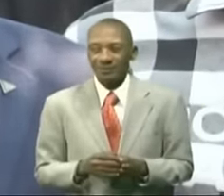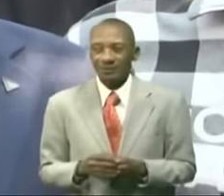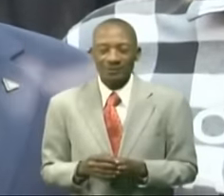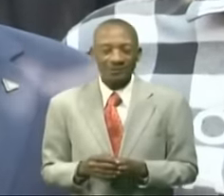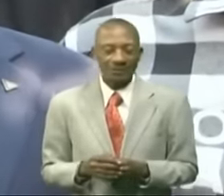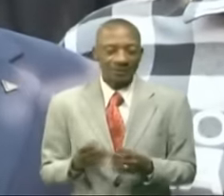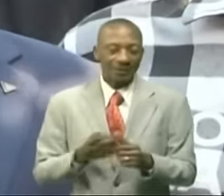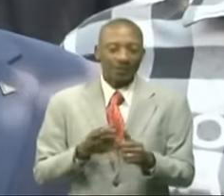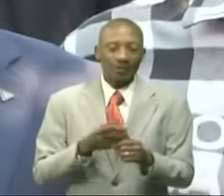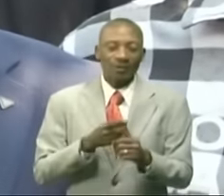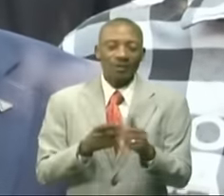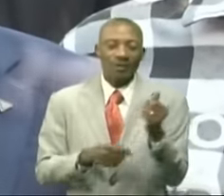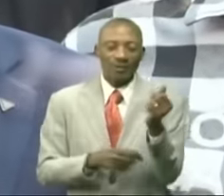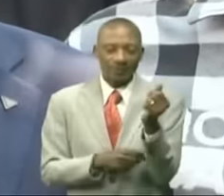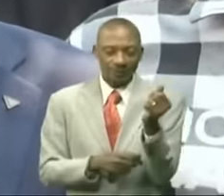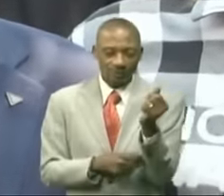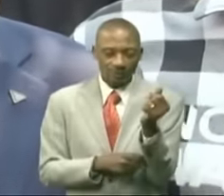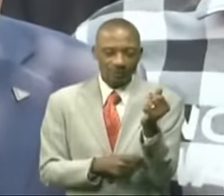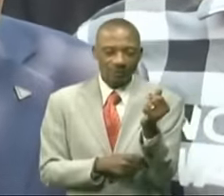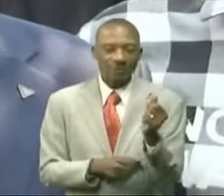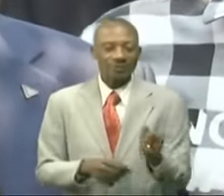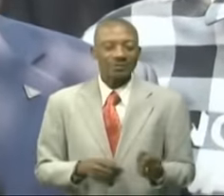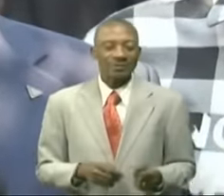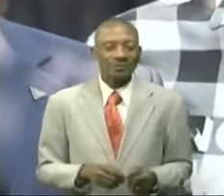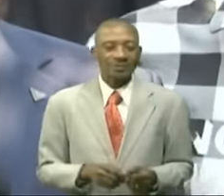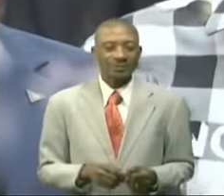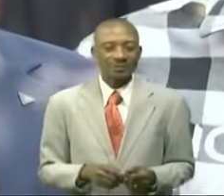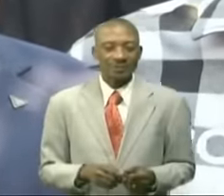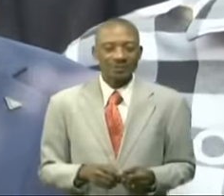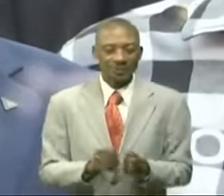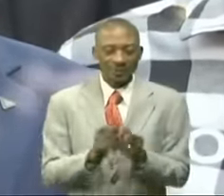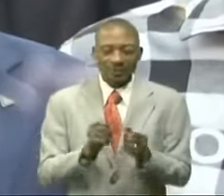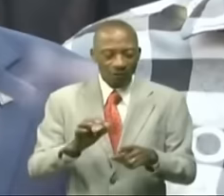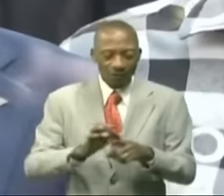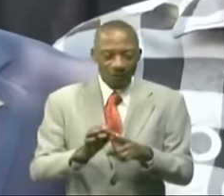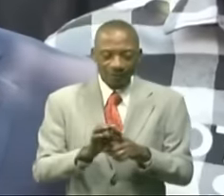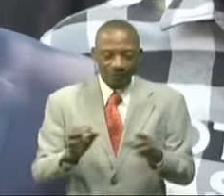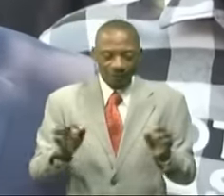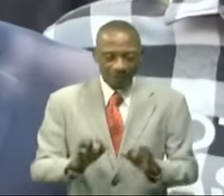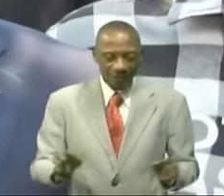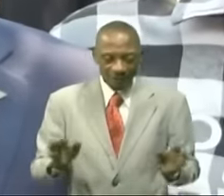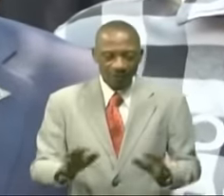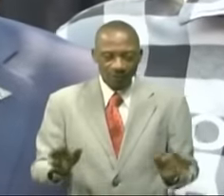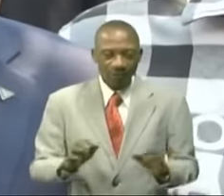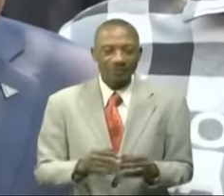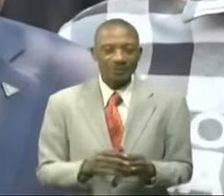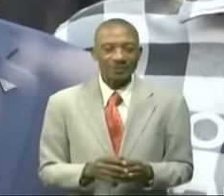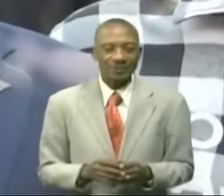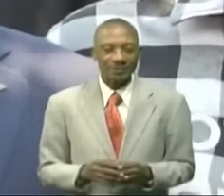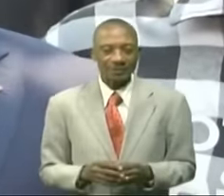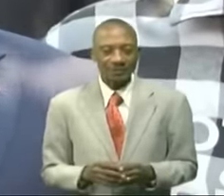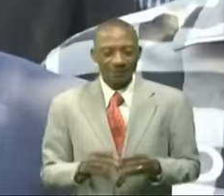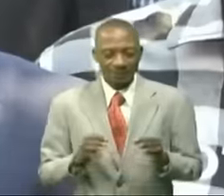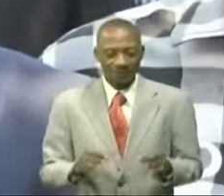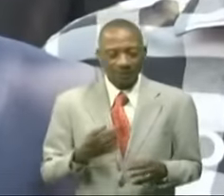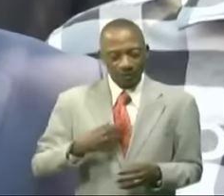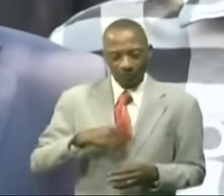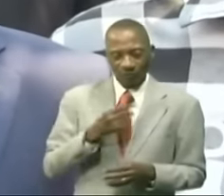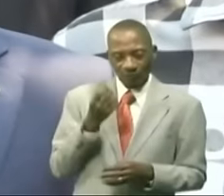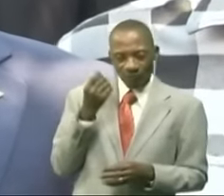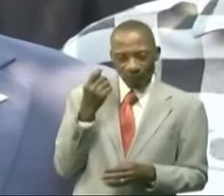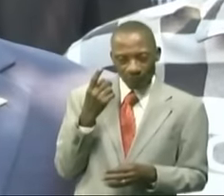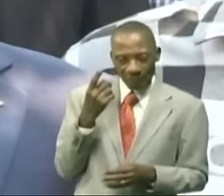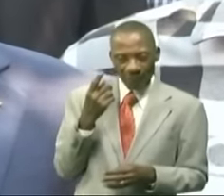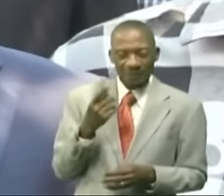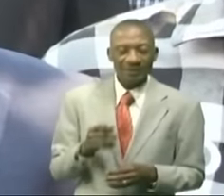loi et par aussi la convention. Et voilà que nous avons conclu qu'il n'y a pas de conciliation. Nous